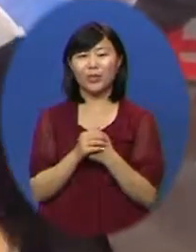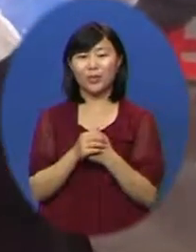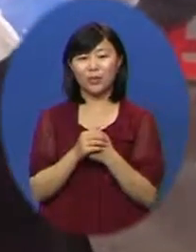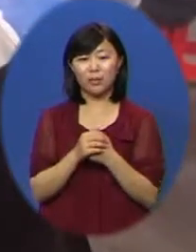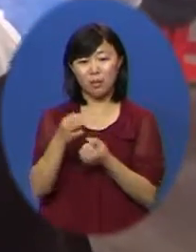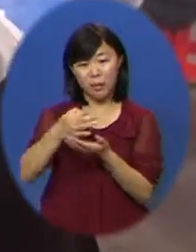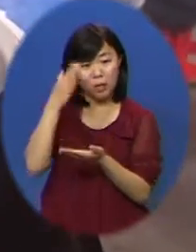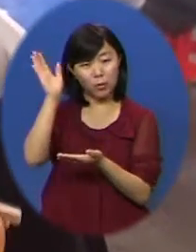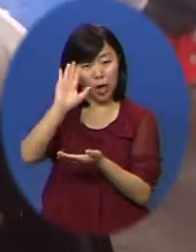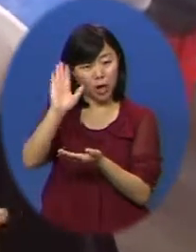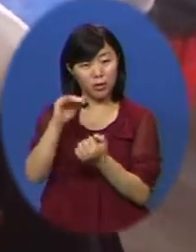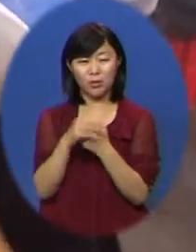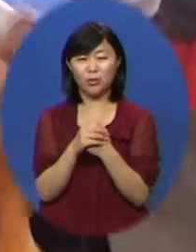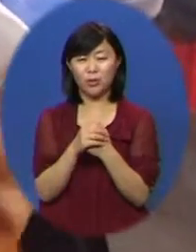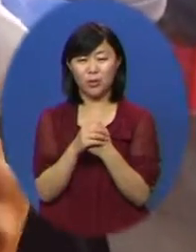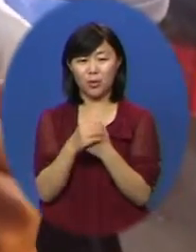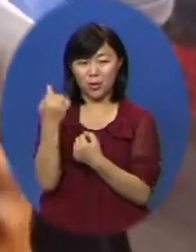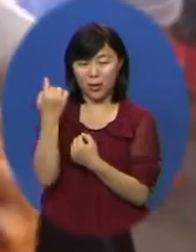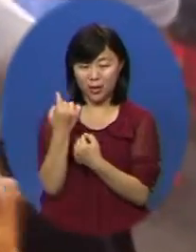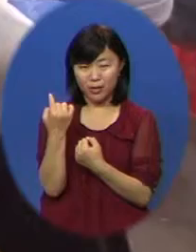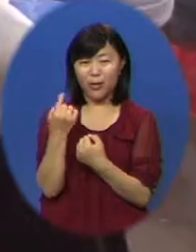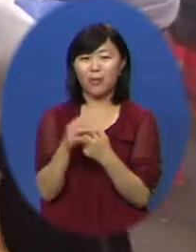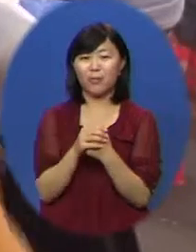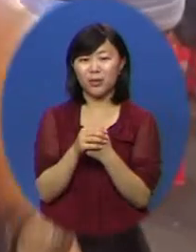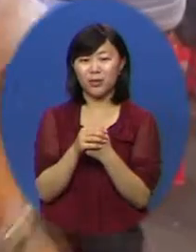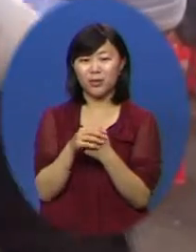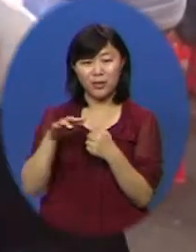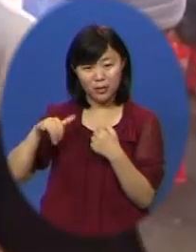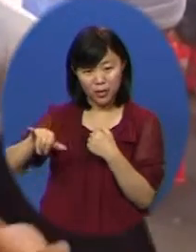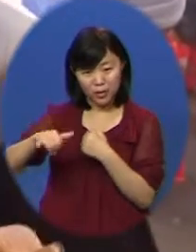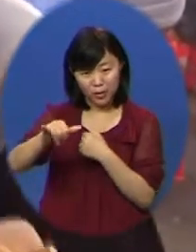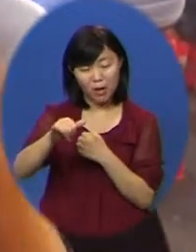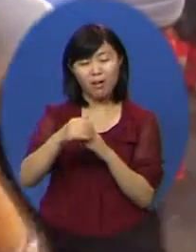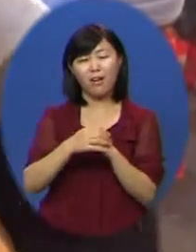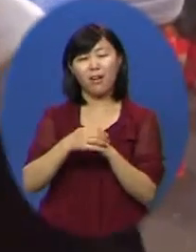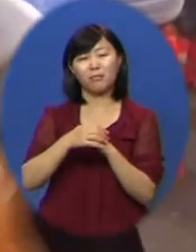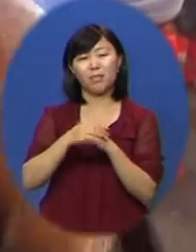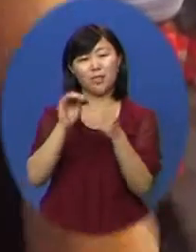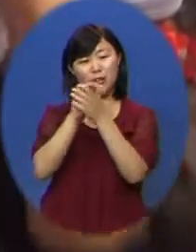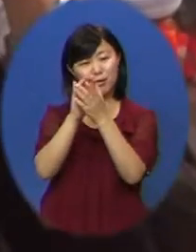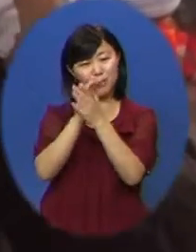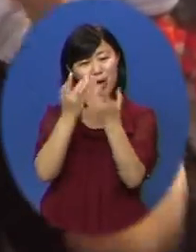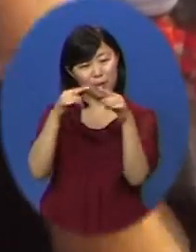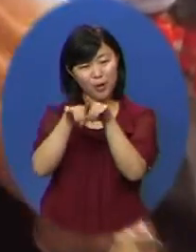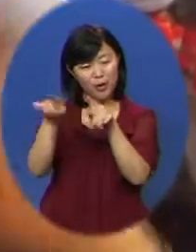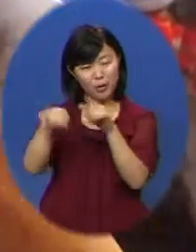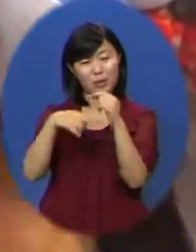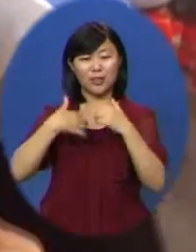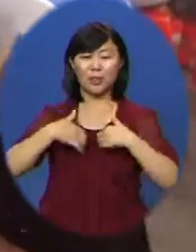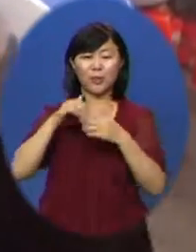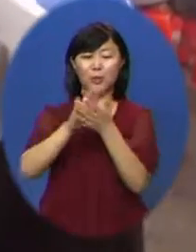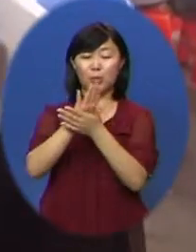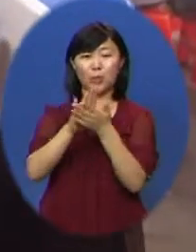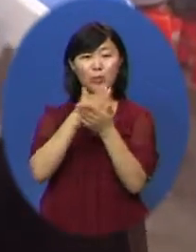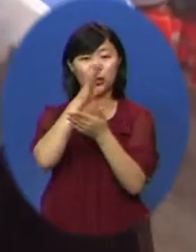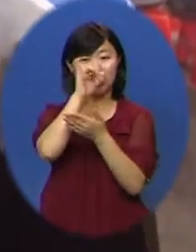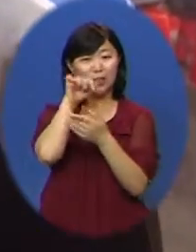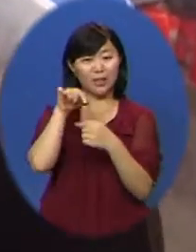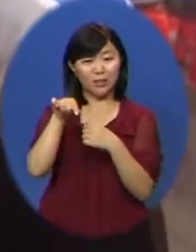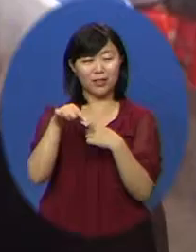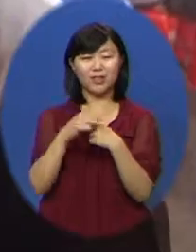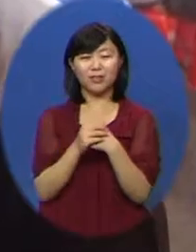그렇게 비싸지도 않은 편이라 와서 이제 뭐 연인들이거나 아니면 친구들끼리 와서도 그냥 즐겁게 놀 수